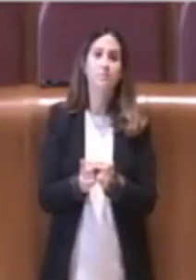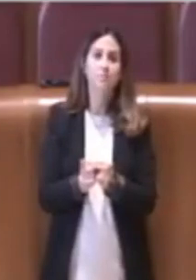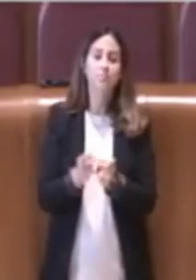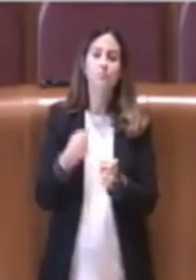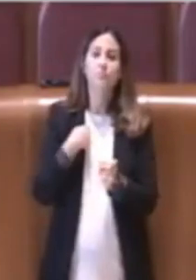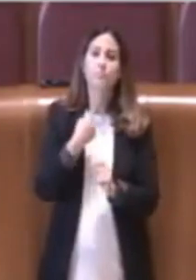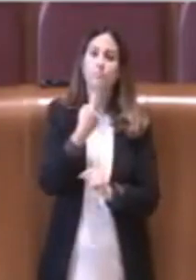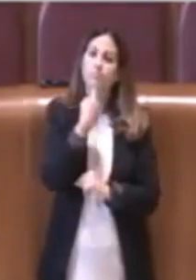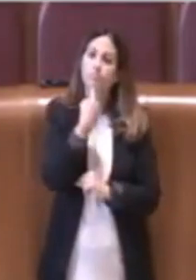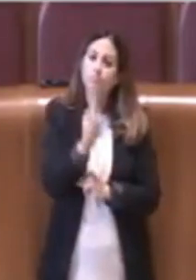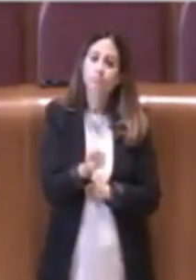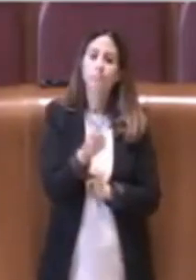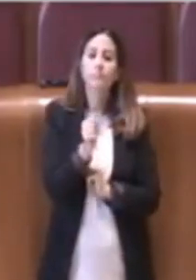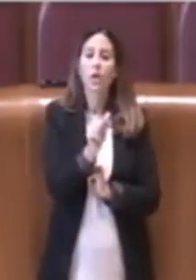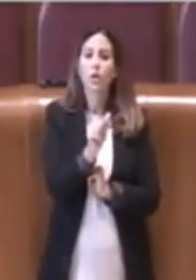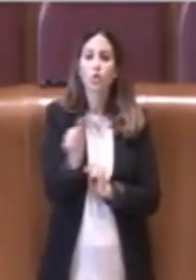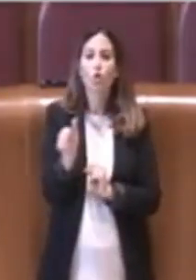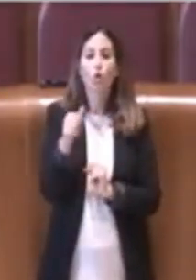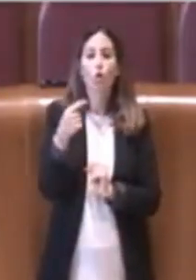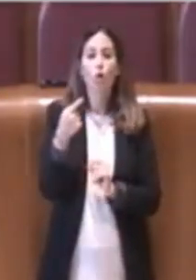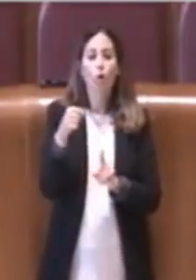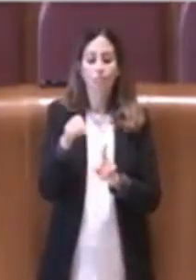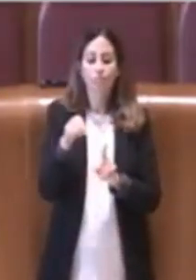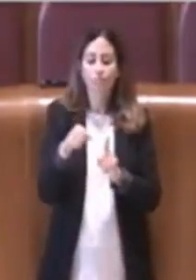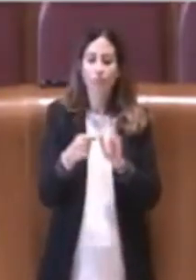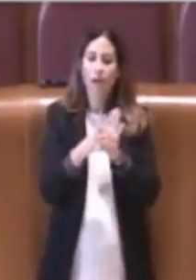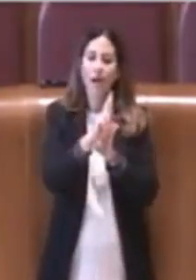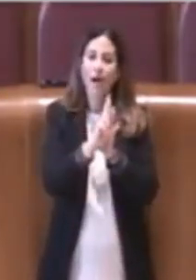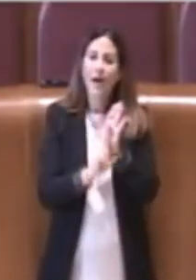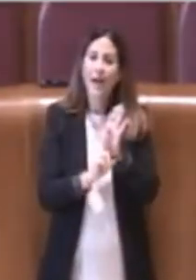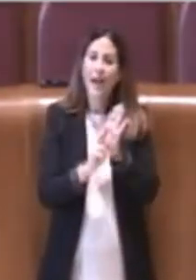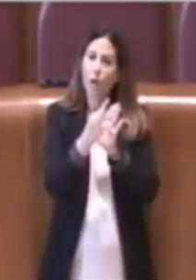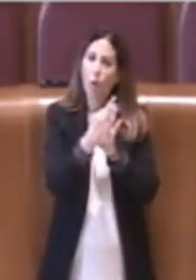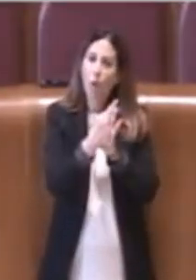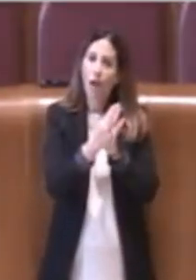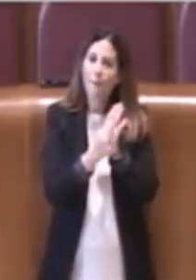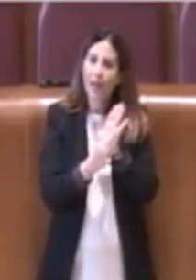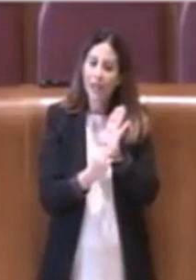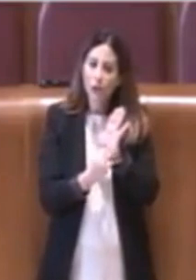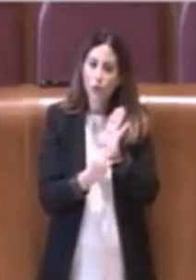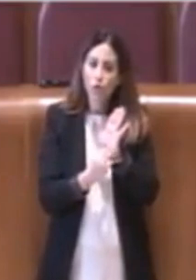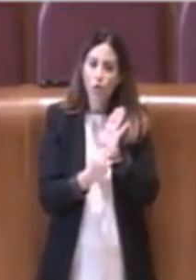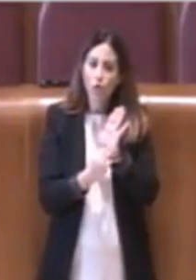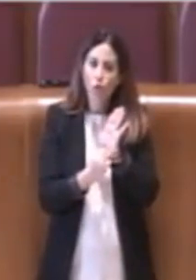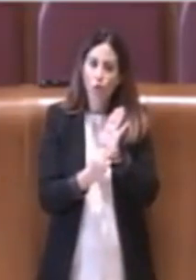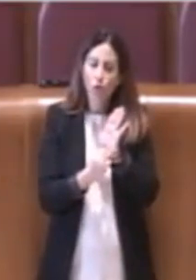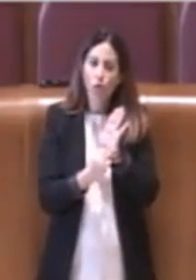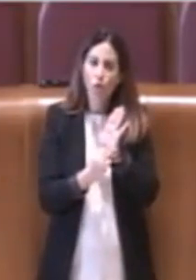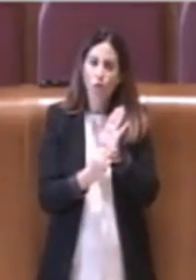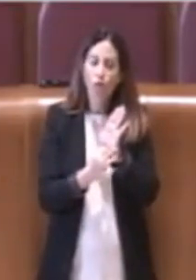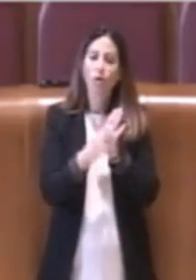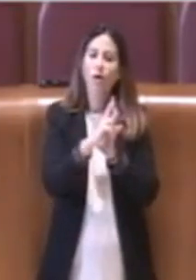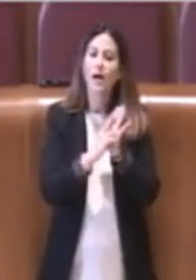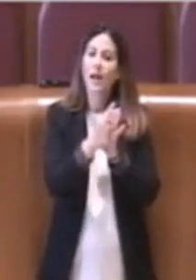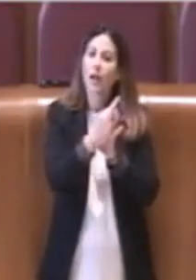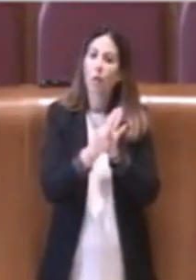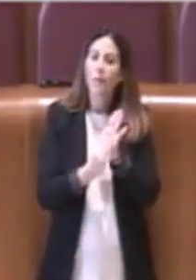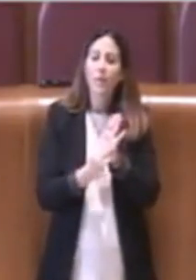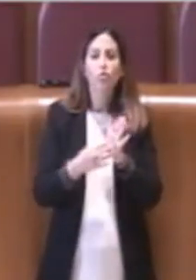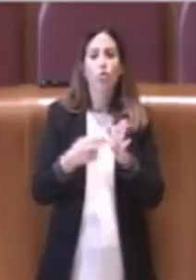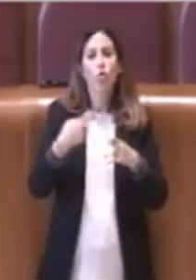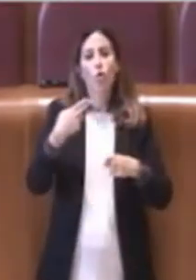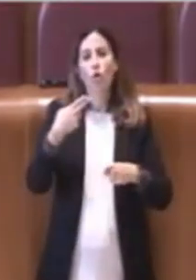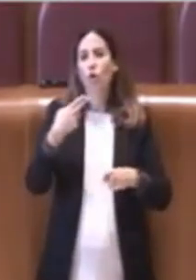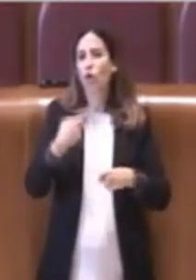questo è un regolamento che questa città sta attendendo veramente da tanto tempo forse troppo